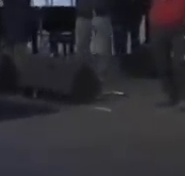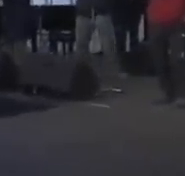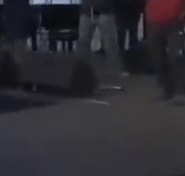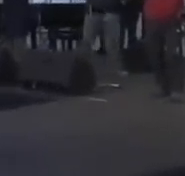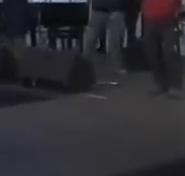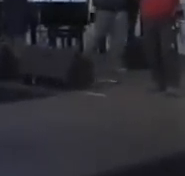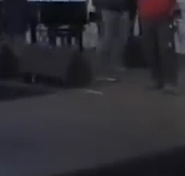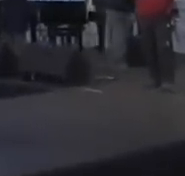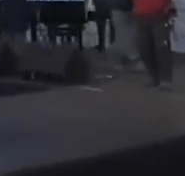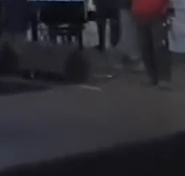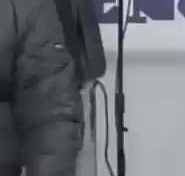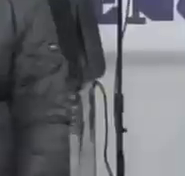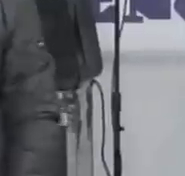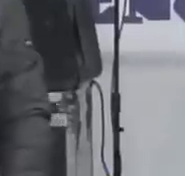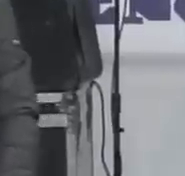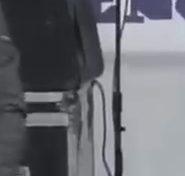Luca, grazie. Signori,